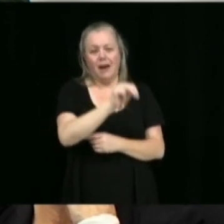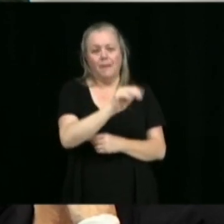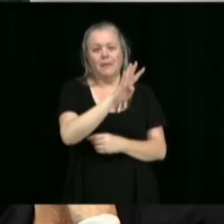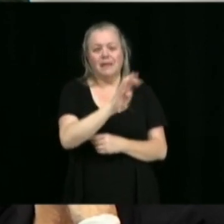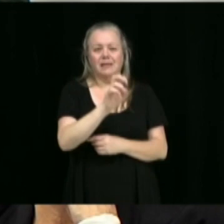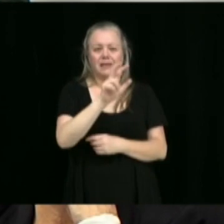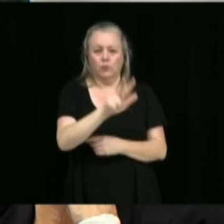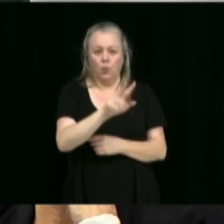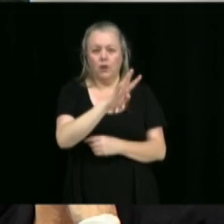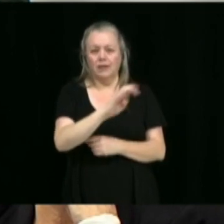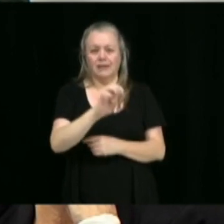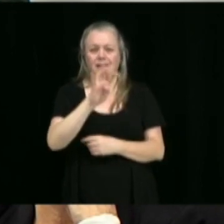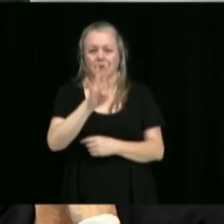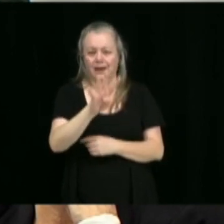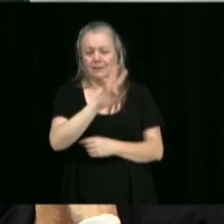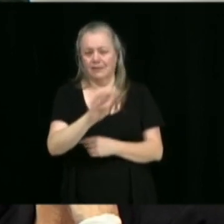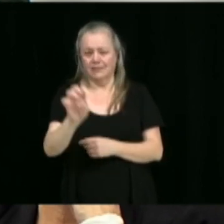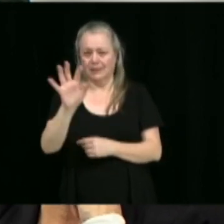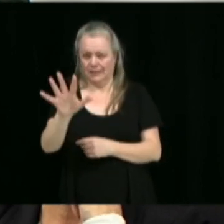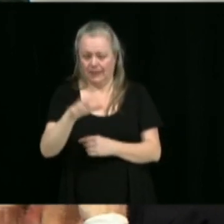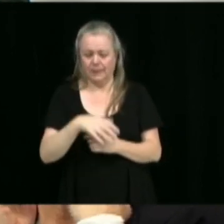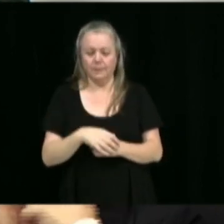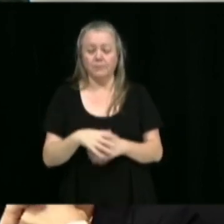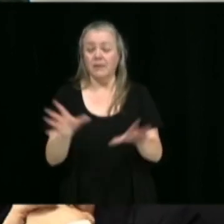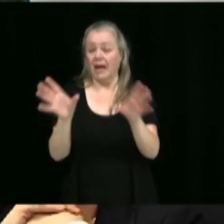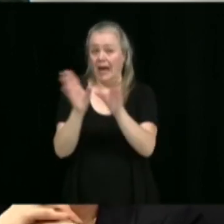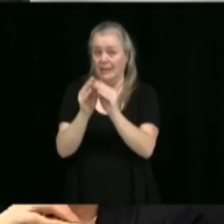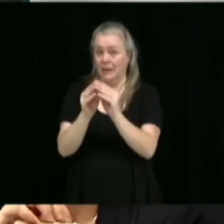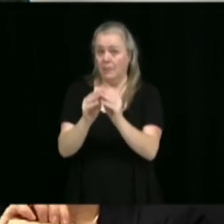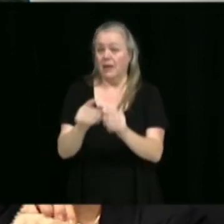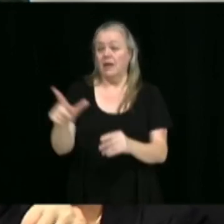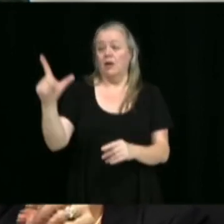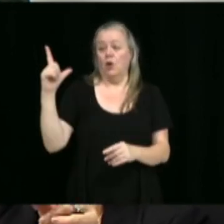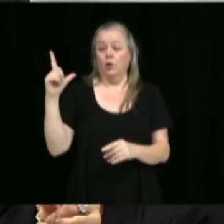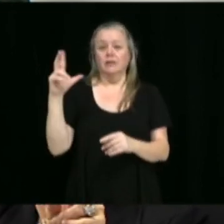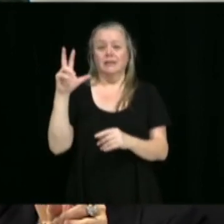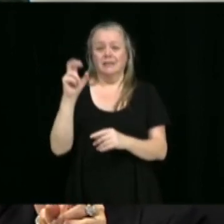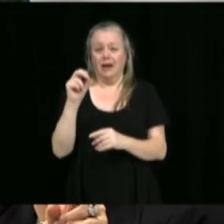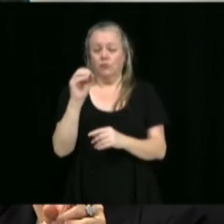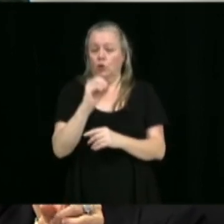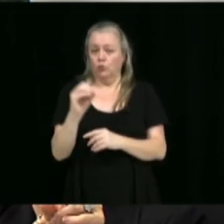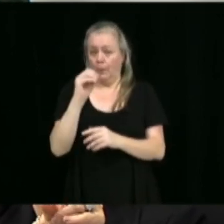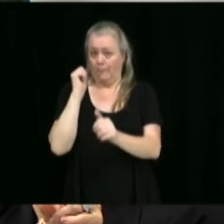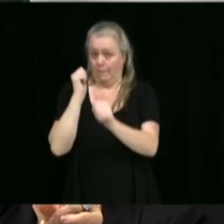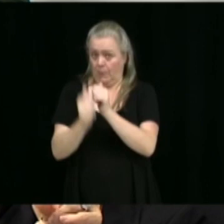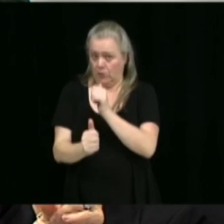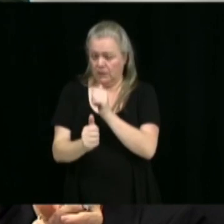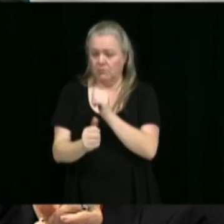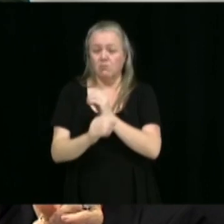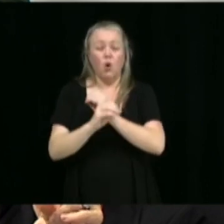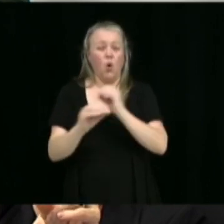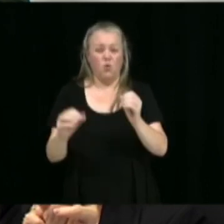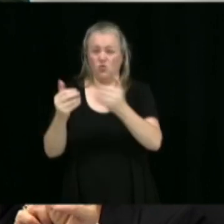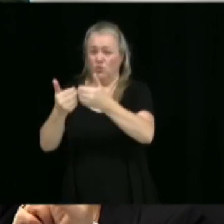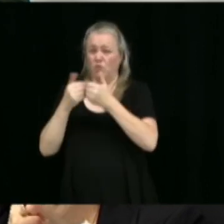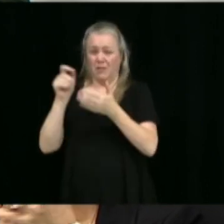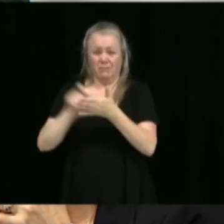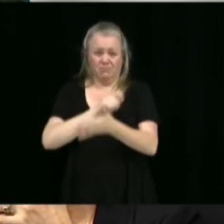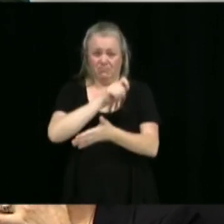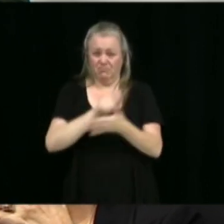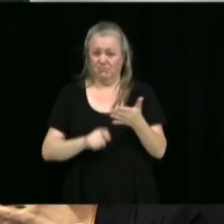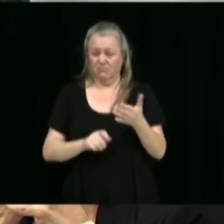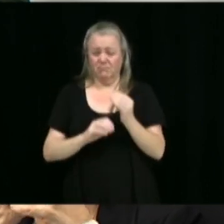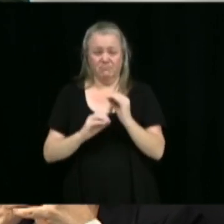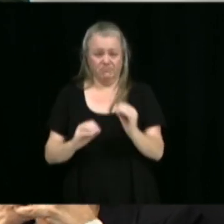M405. L'Assemblée publique de consultation a eu lieu le lundi 30 octobre 2023 et aucune demande d'approbation